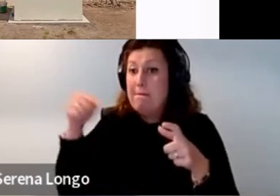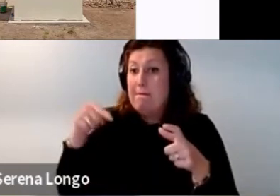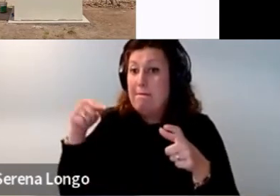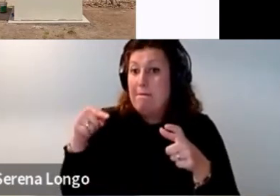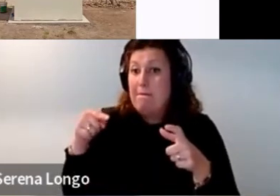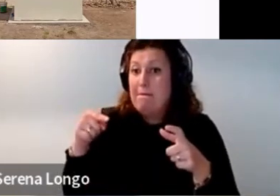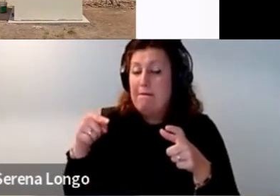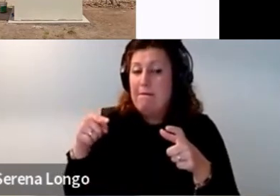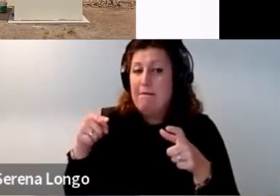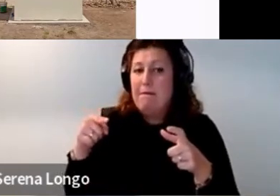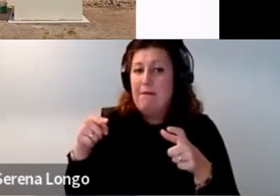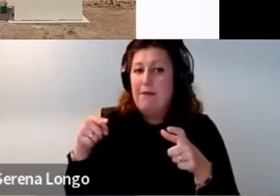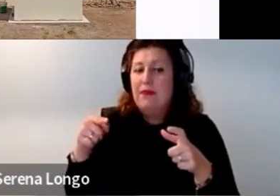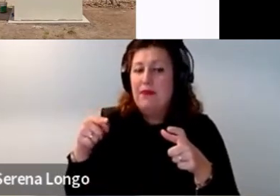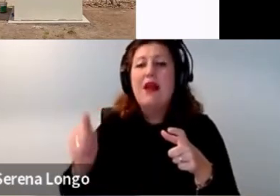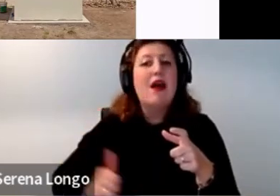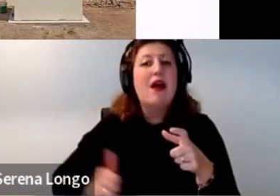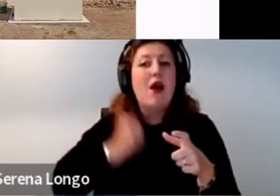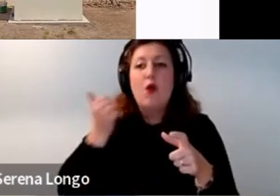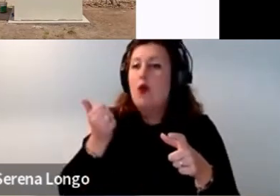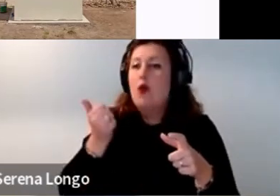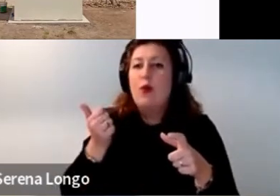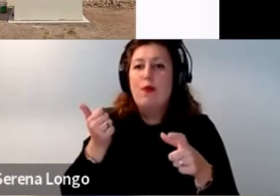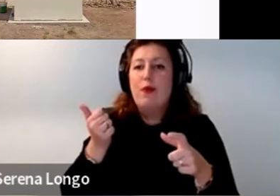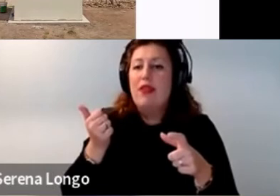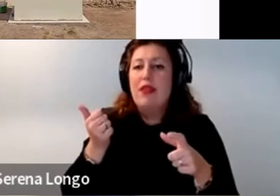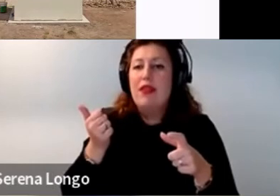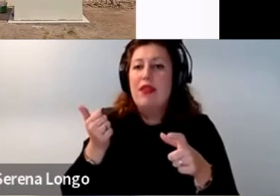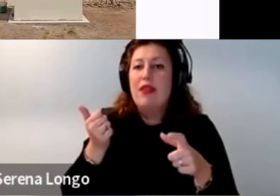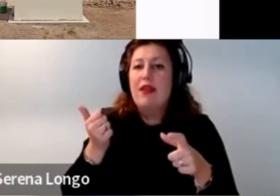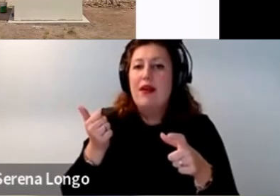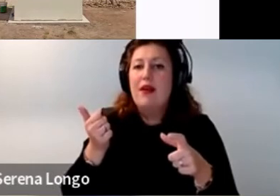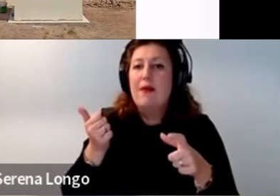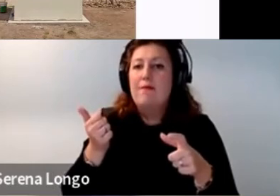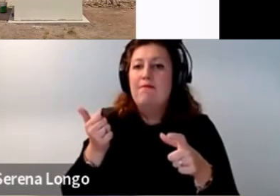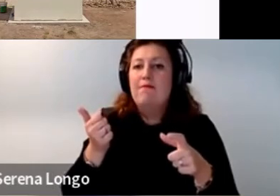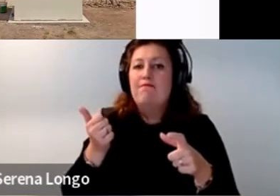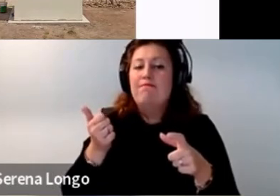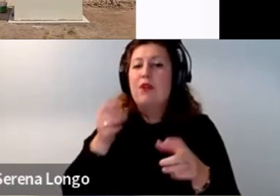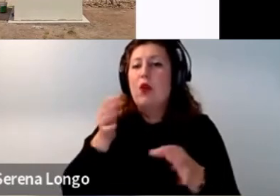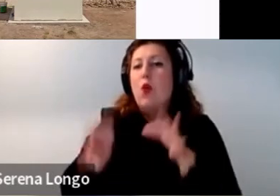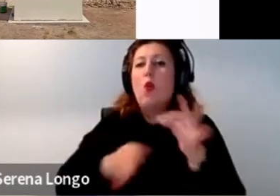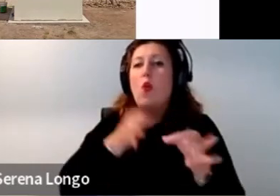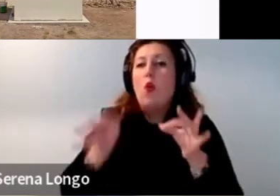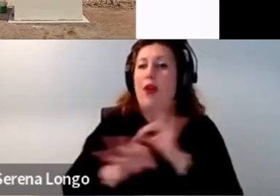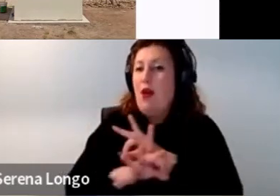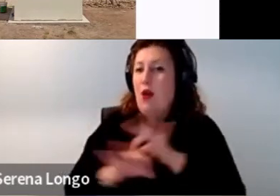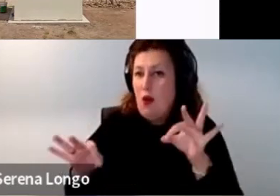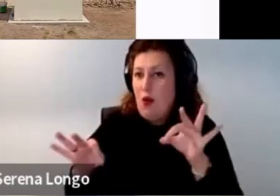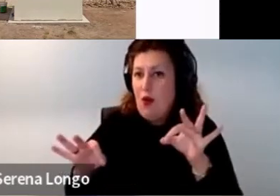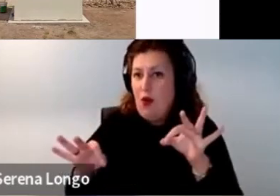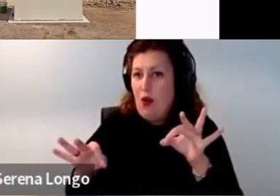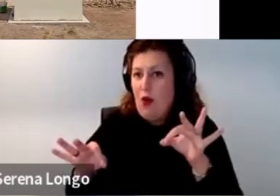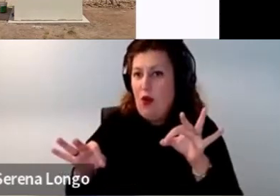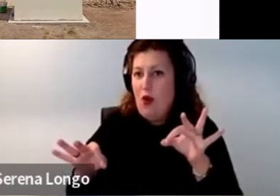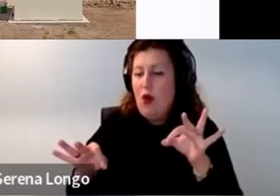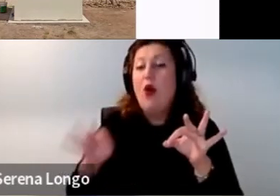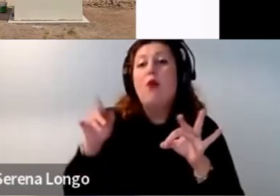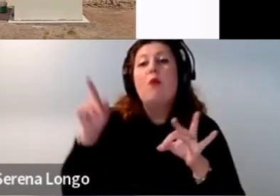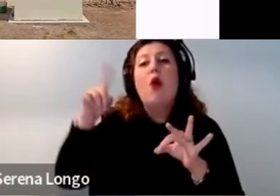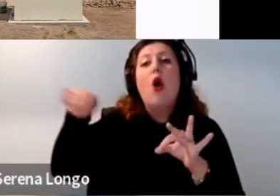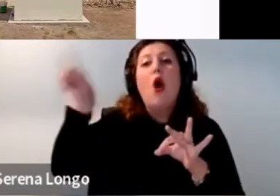sostanzialmente dà un sistema autosufficiente e con pressoché zero manutenzione. Cioè, per loro zero